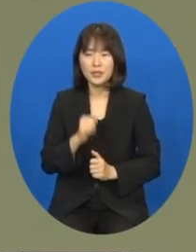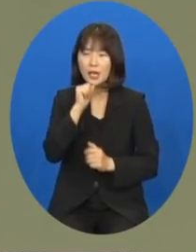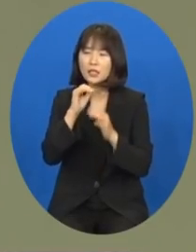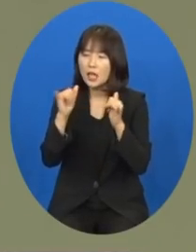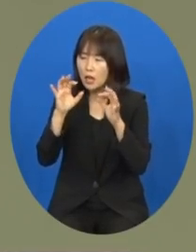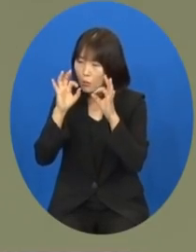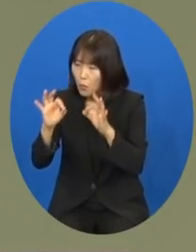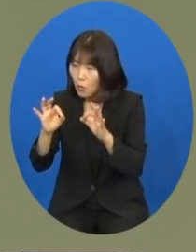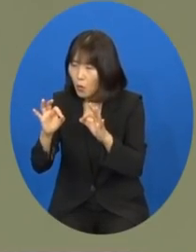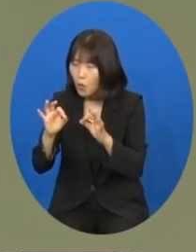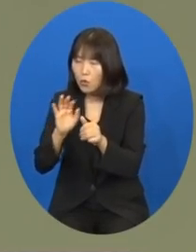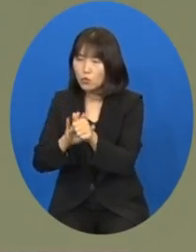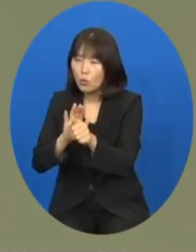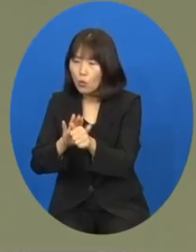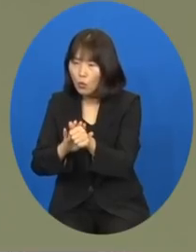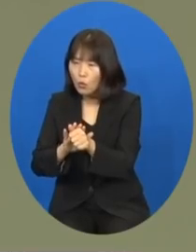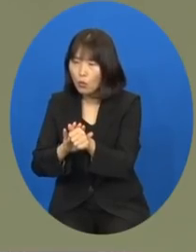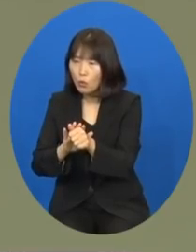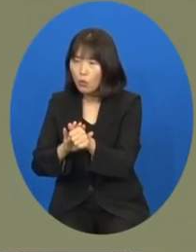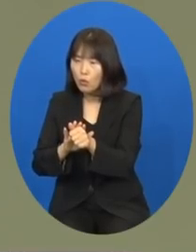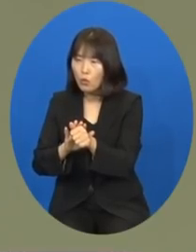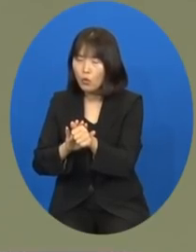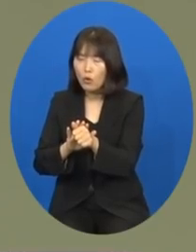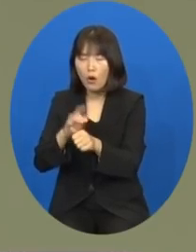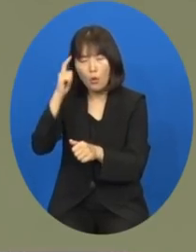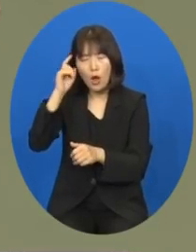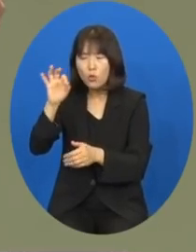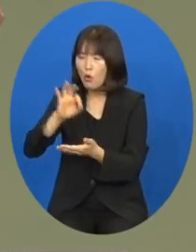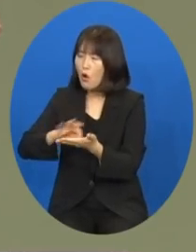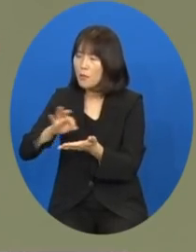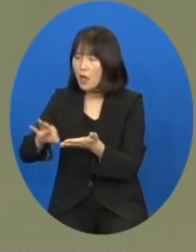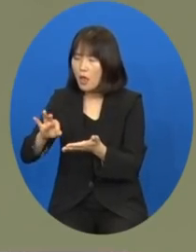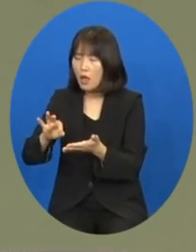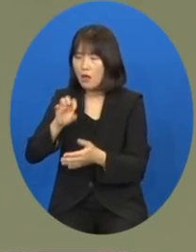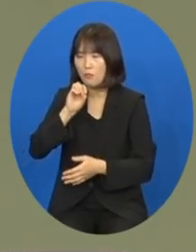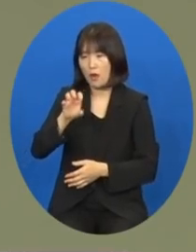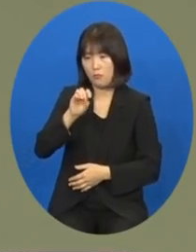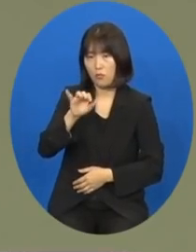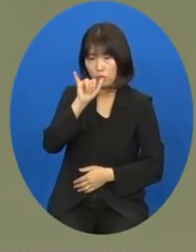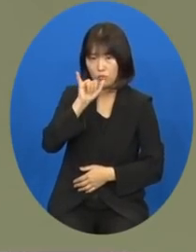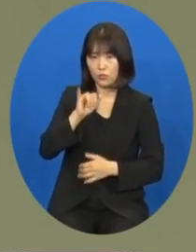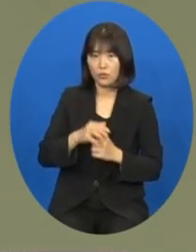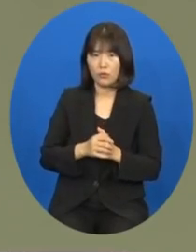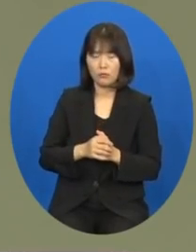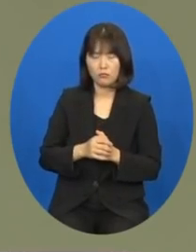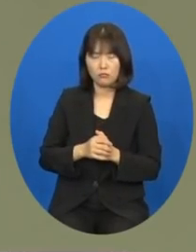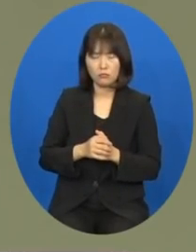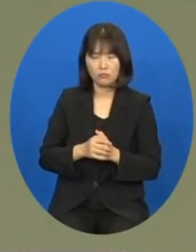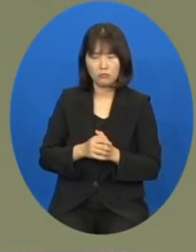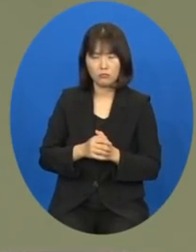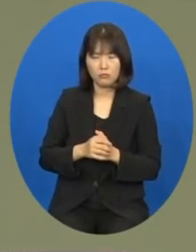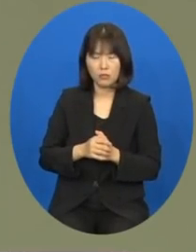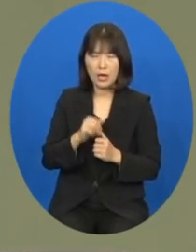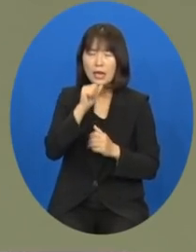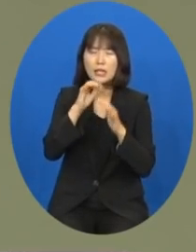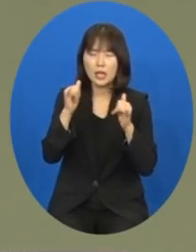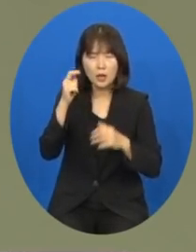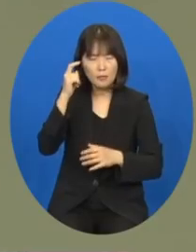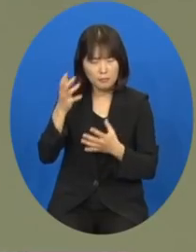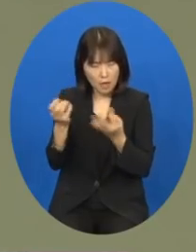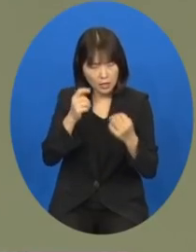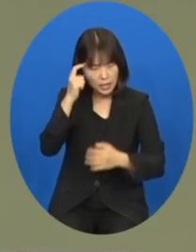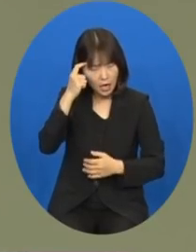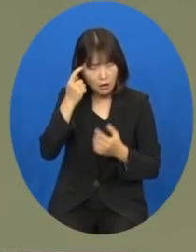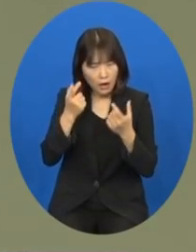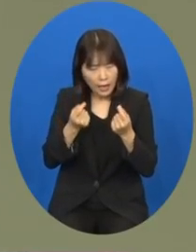도와 줘야지 왜 돈을 이렇게 허비하는 야 이런 말을 하곤 했어요 굉장히 강한 사람들이 생각하는 것 같지만 그러나 성경은 뭐라고 하냐면 그는 도둑이다 몰래